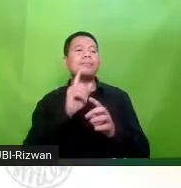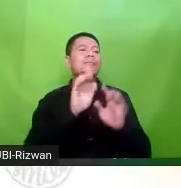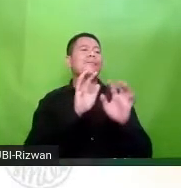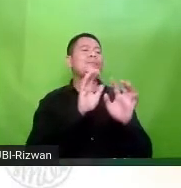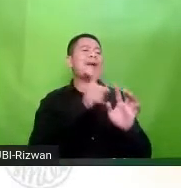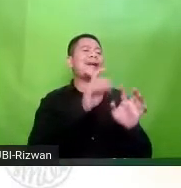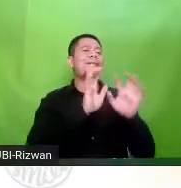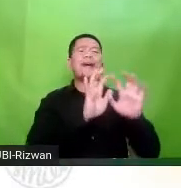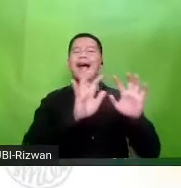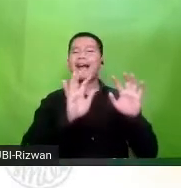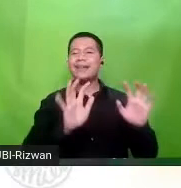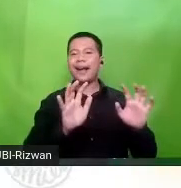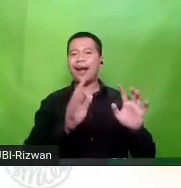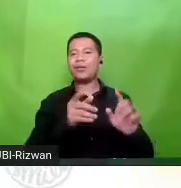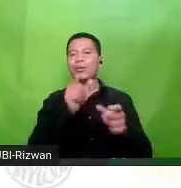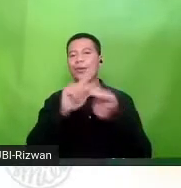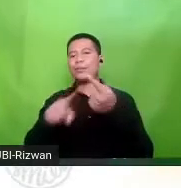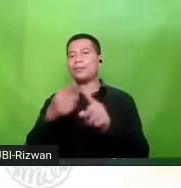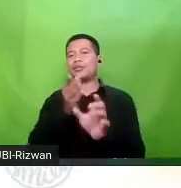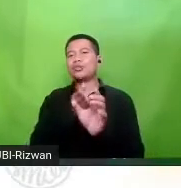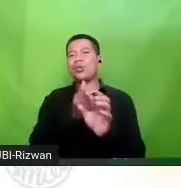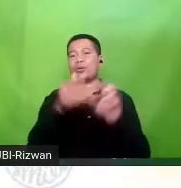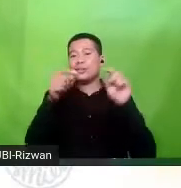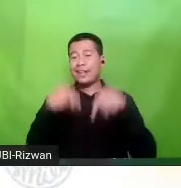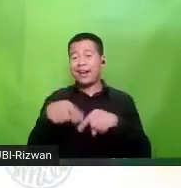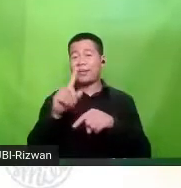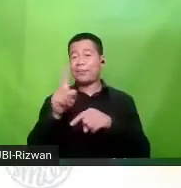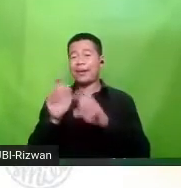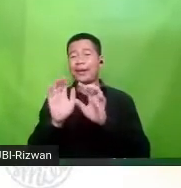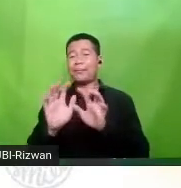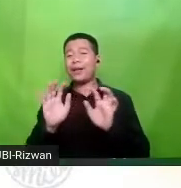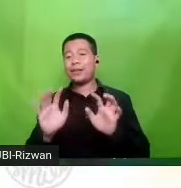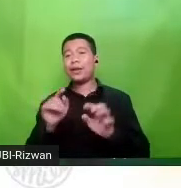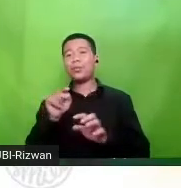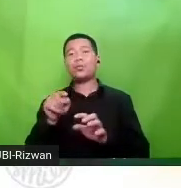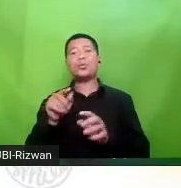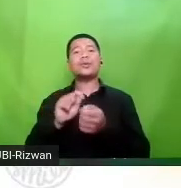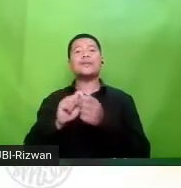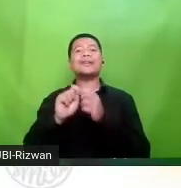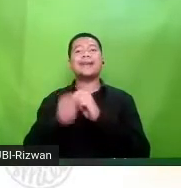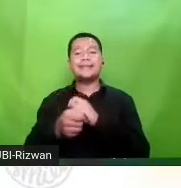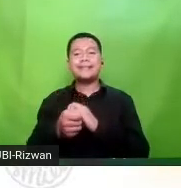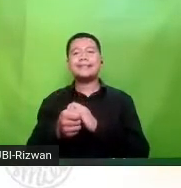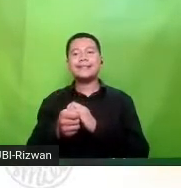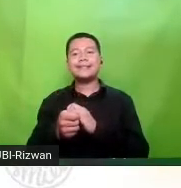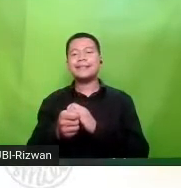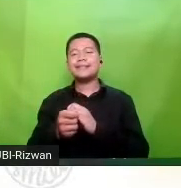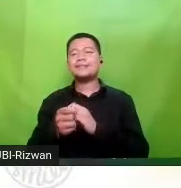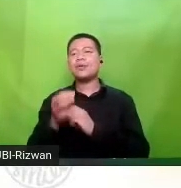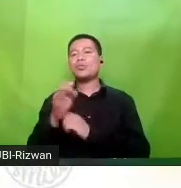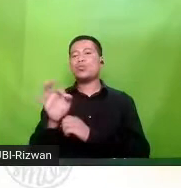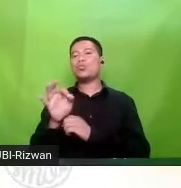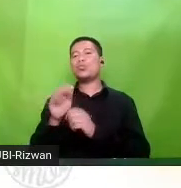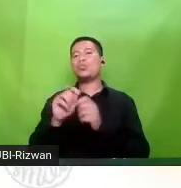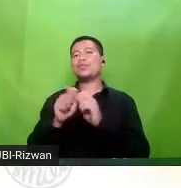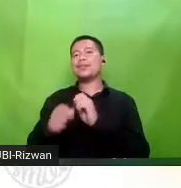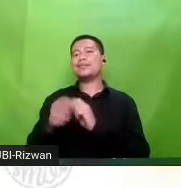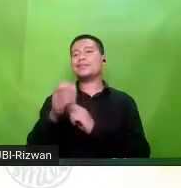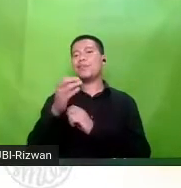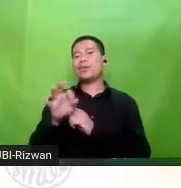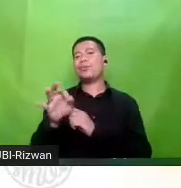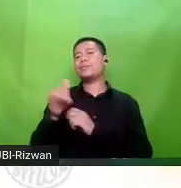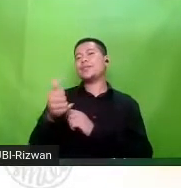teman-teman psikolog saat sekarang adalah tes yang memang baru bisa digunakan setelah